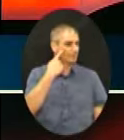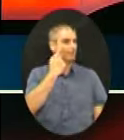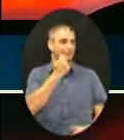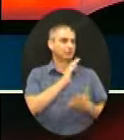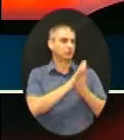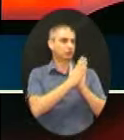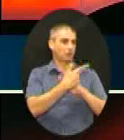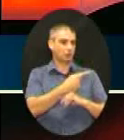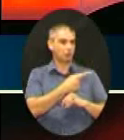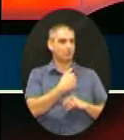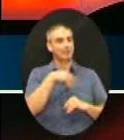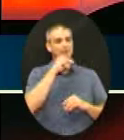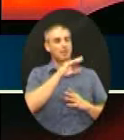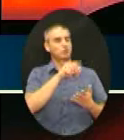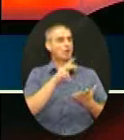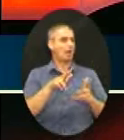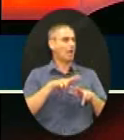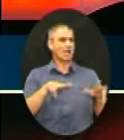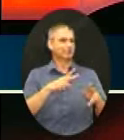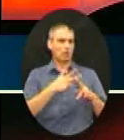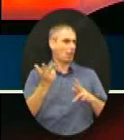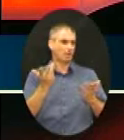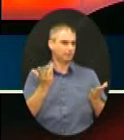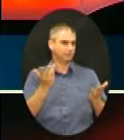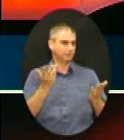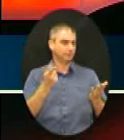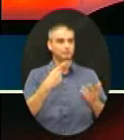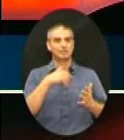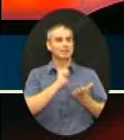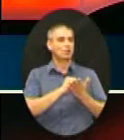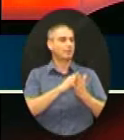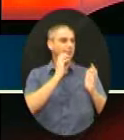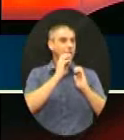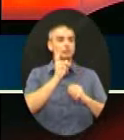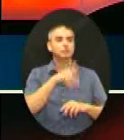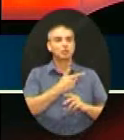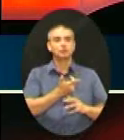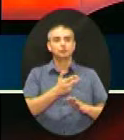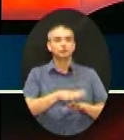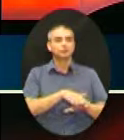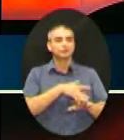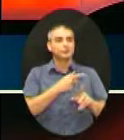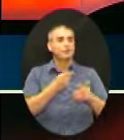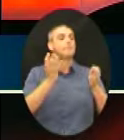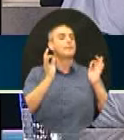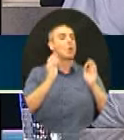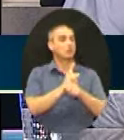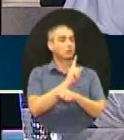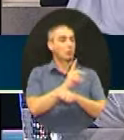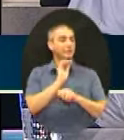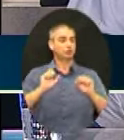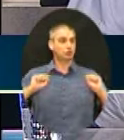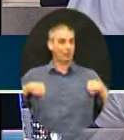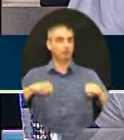שינויים דיברנו על הארץ ולא רק על הארץ עיתונים כלי תקשור יש תחושה שבאיחוד בתקופה של